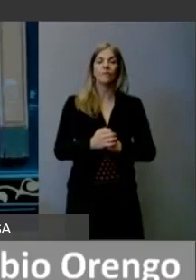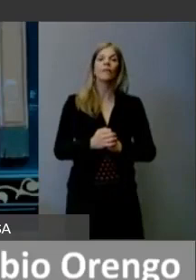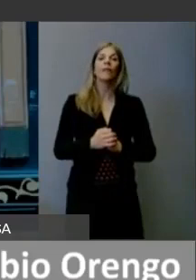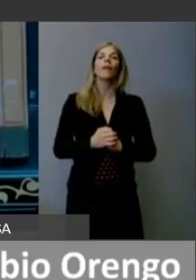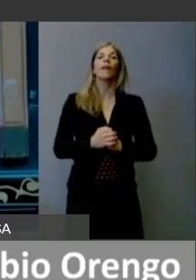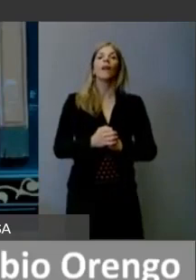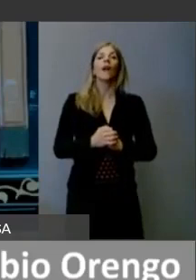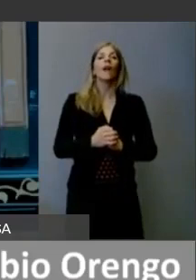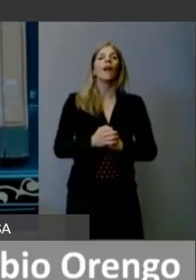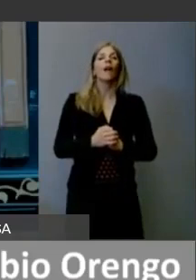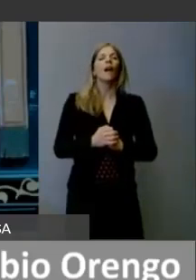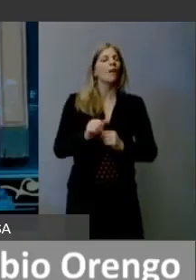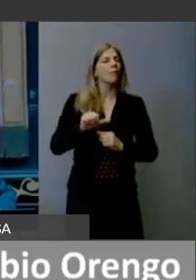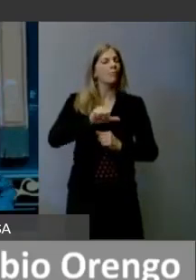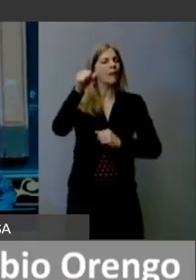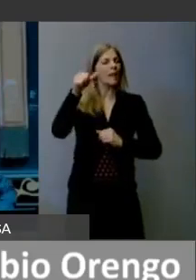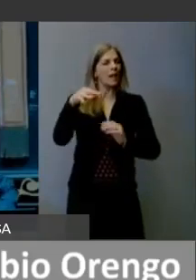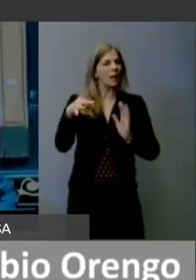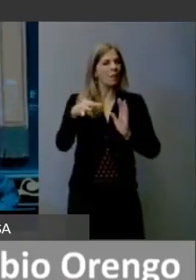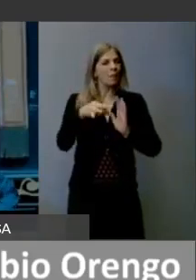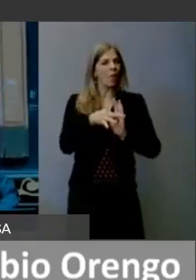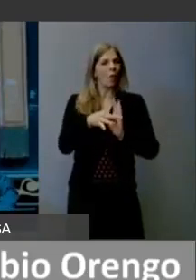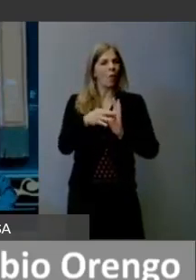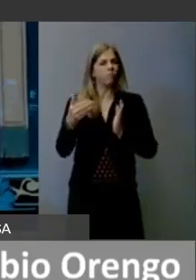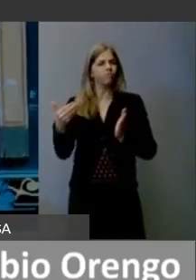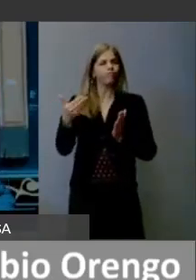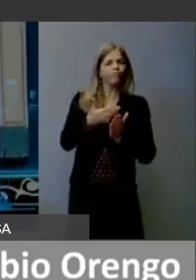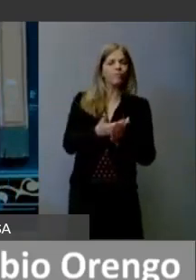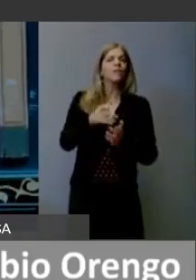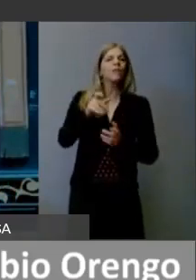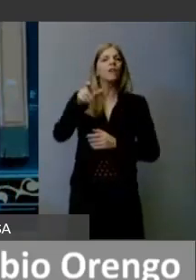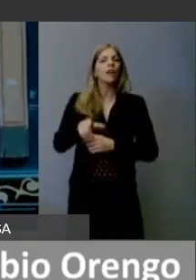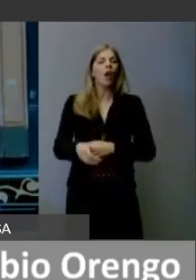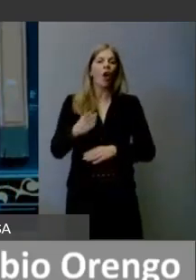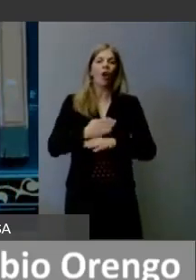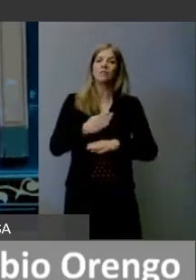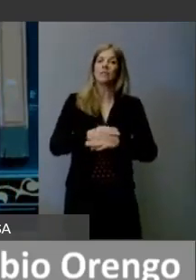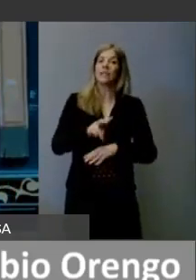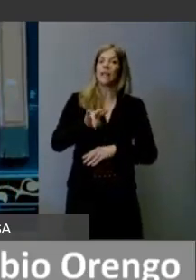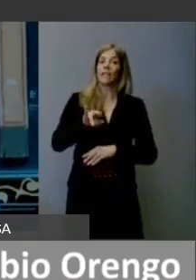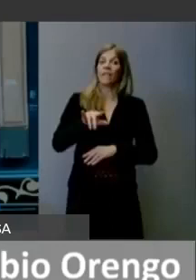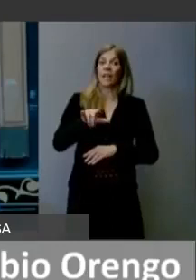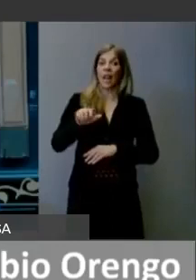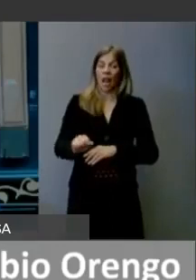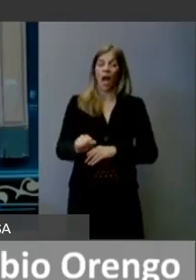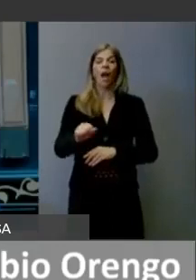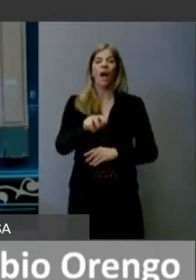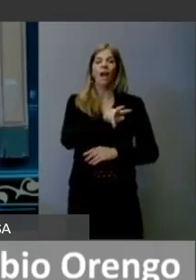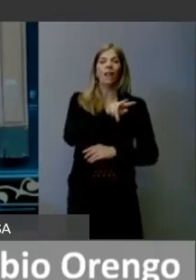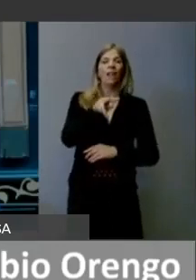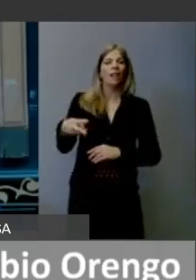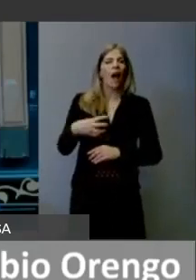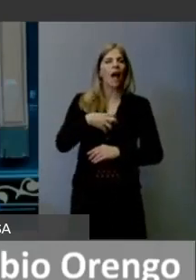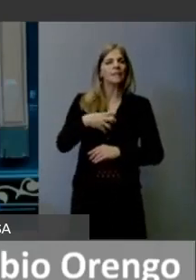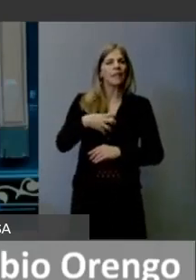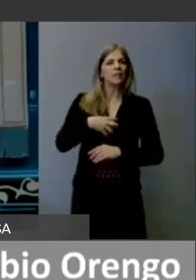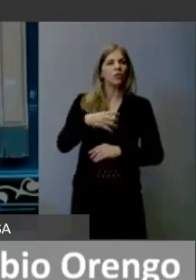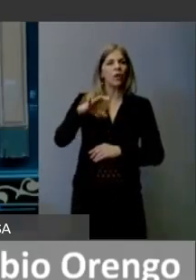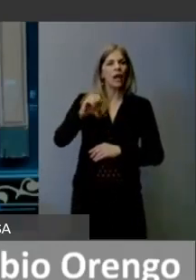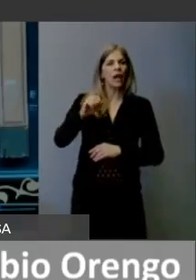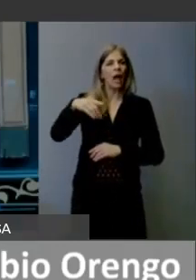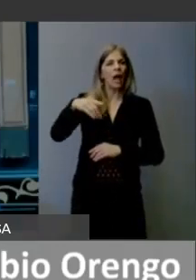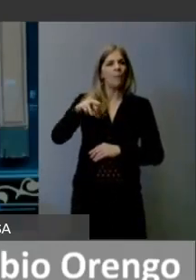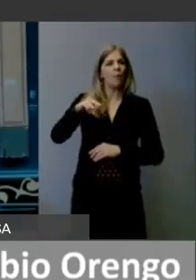è del consigliere Villa, risponderà all'assessore Campora. In merito ai rumori per